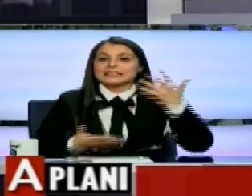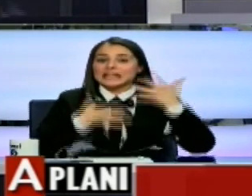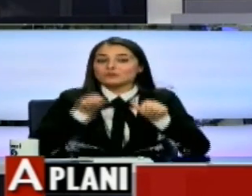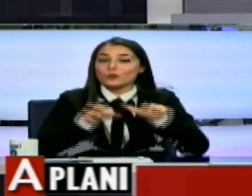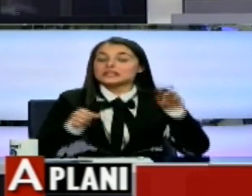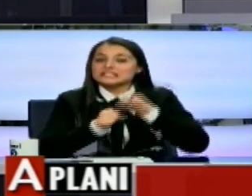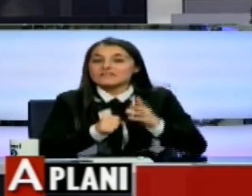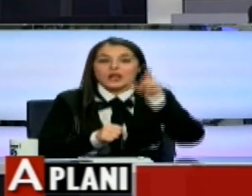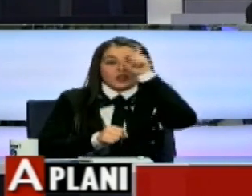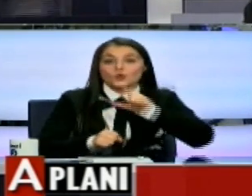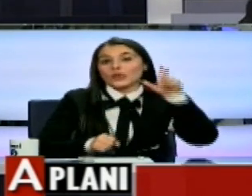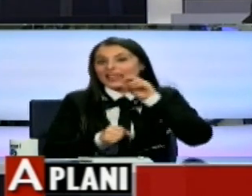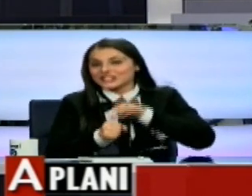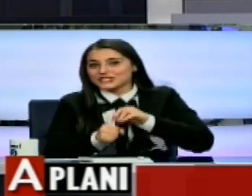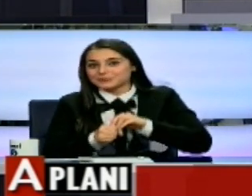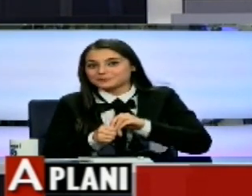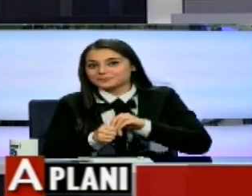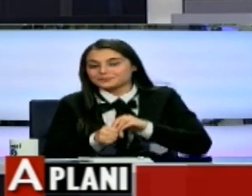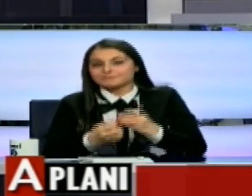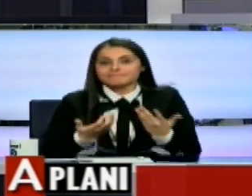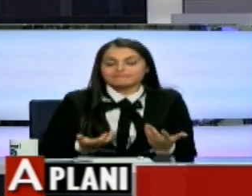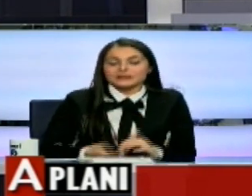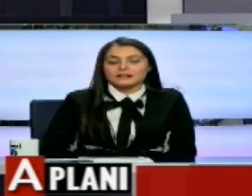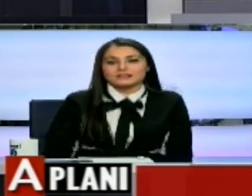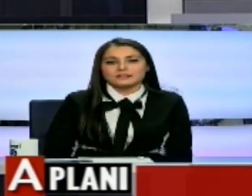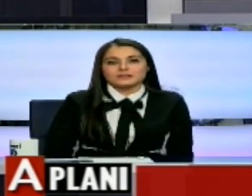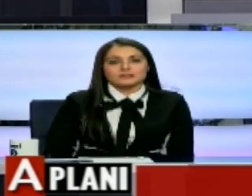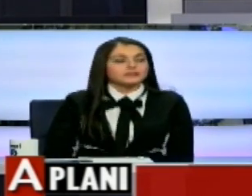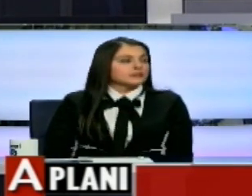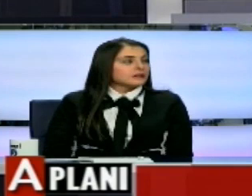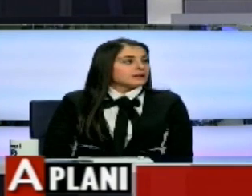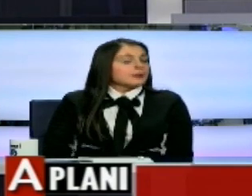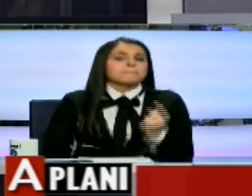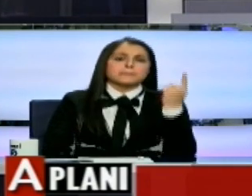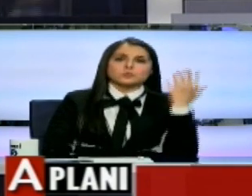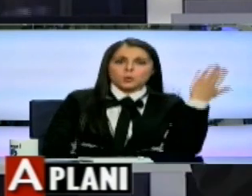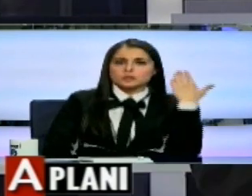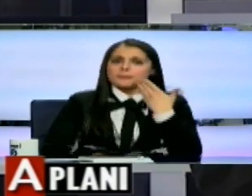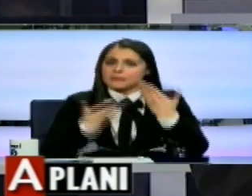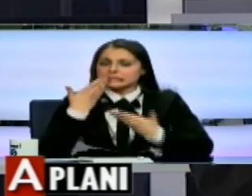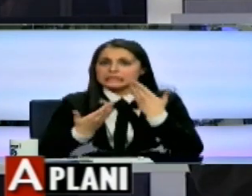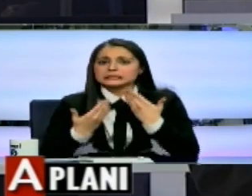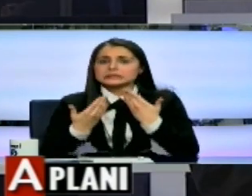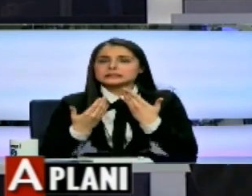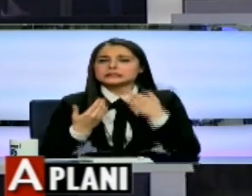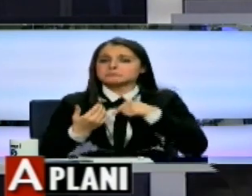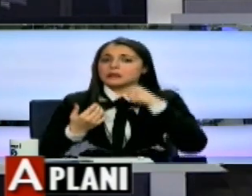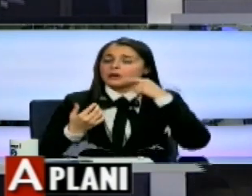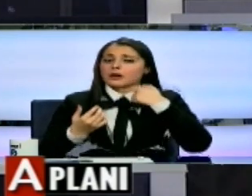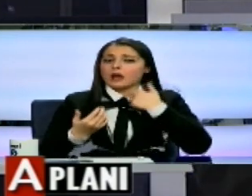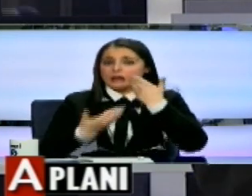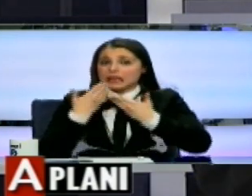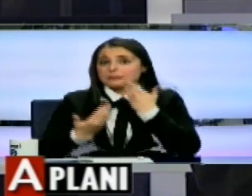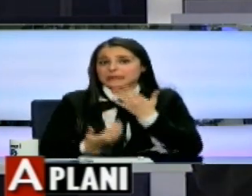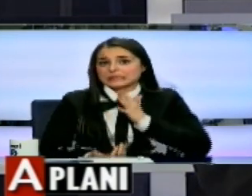ve Türkiye için. Evet Beyza Hanım, biraz önce bahsettim ama yeniden değerli vatandaşlarımıza hatırlatmak istiyorum. Çünkü